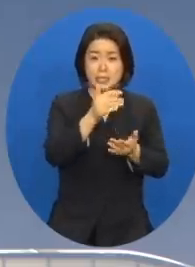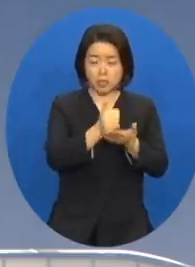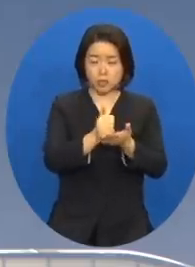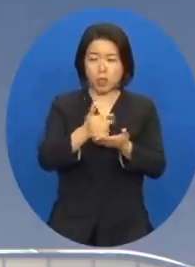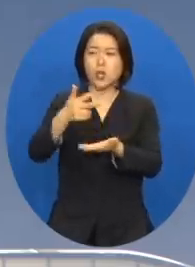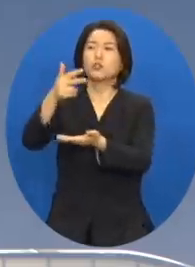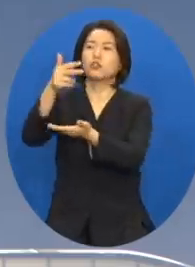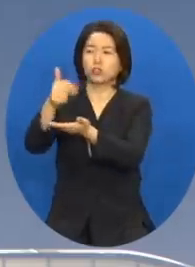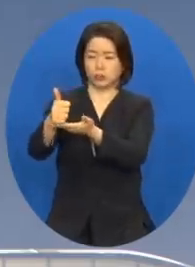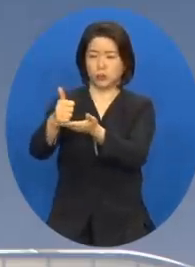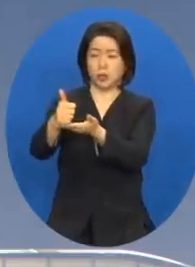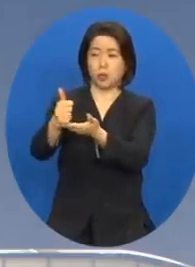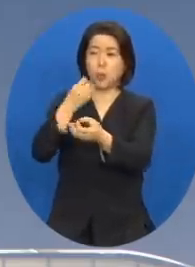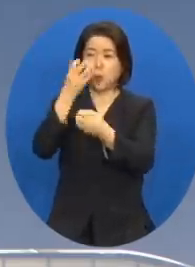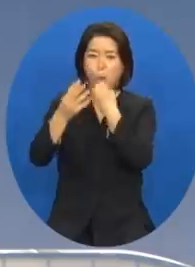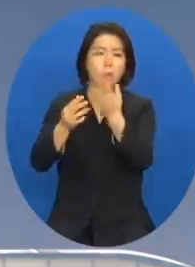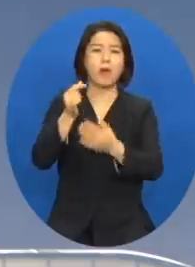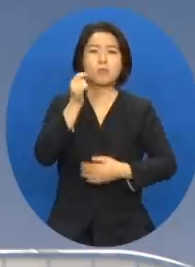하고 말할 수 없습니다.